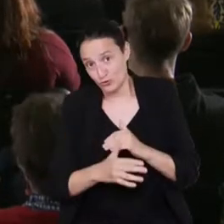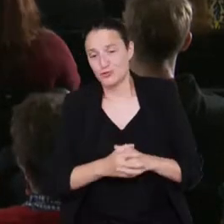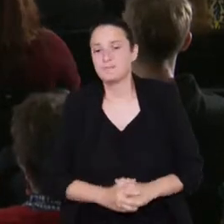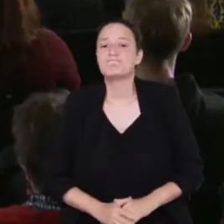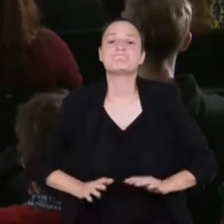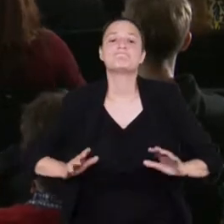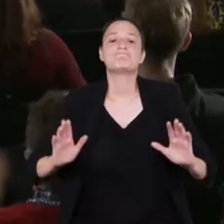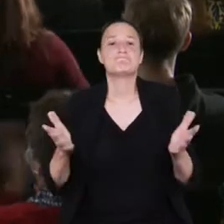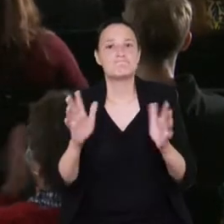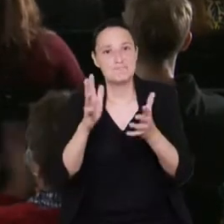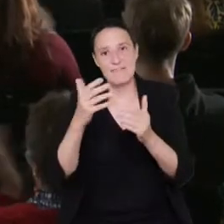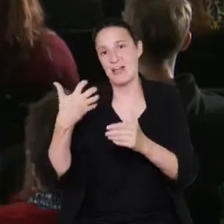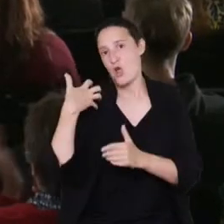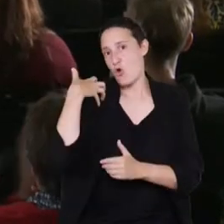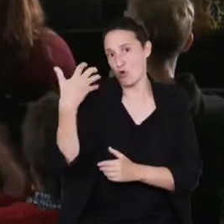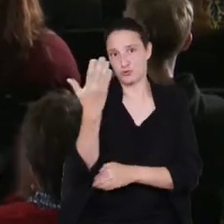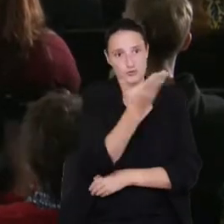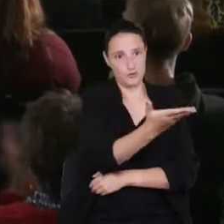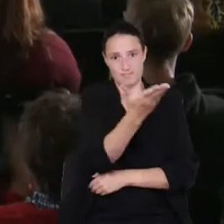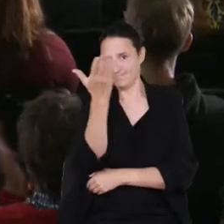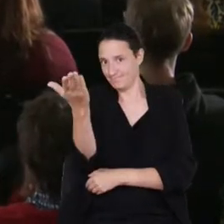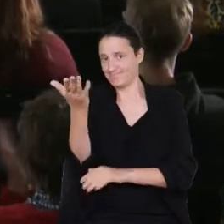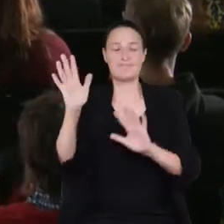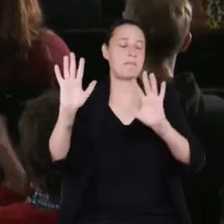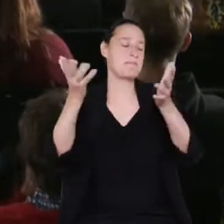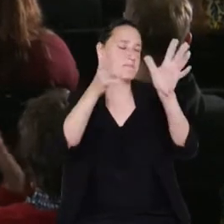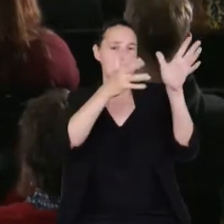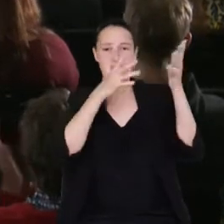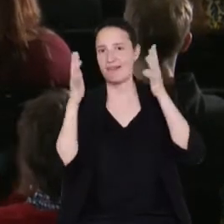Brawa dla naszych gości.